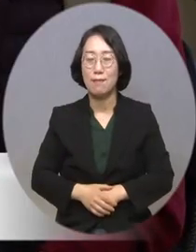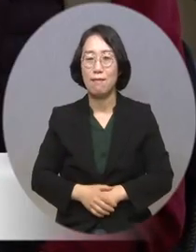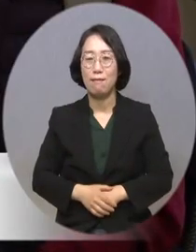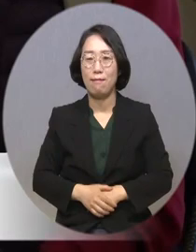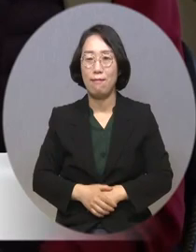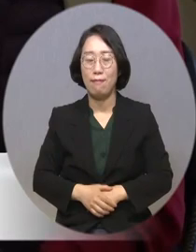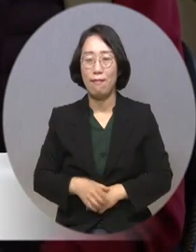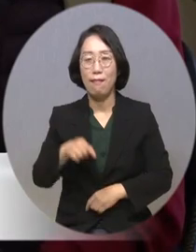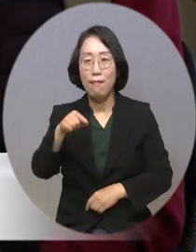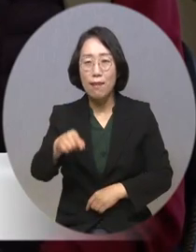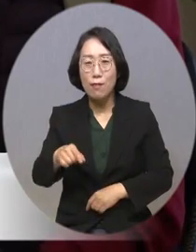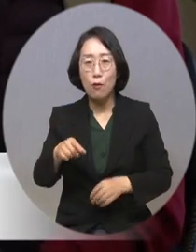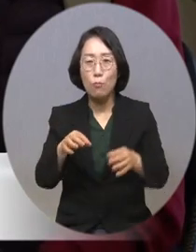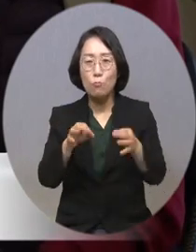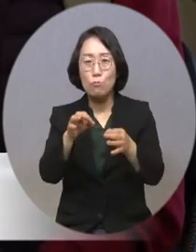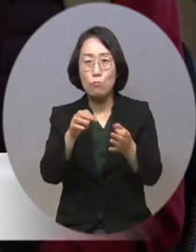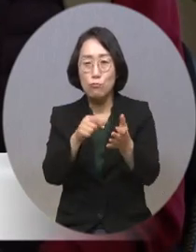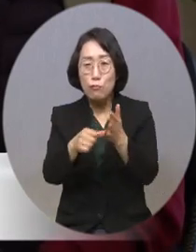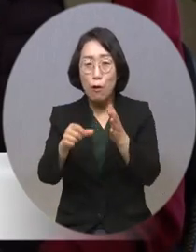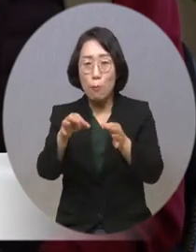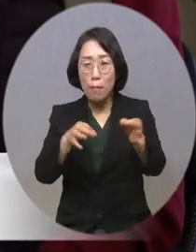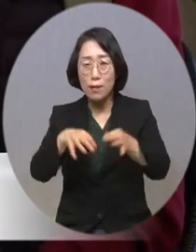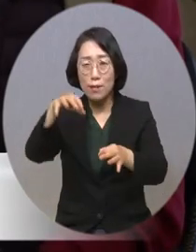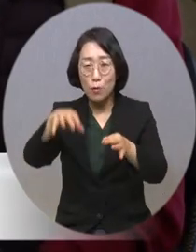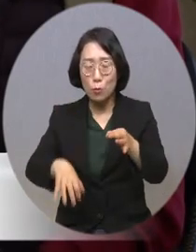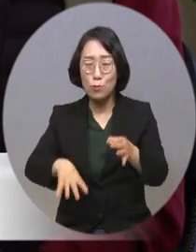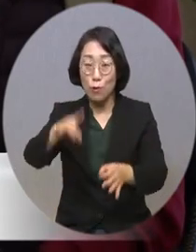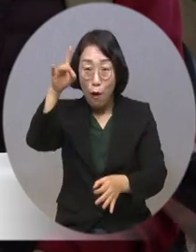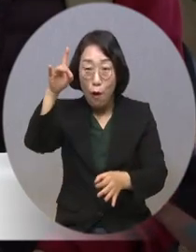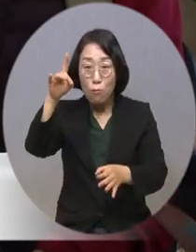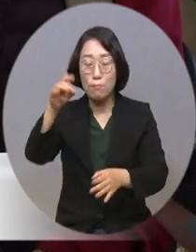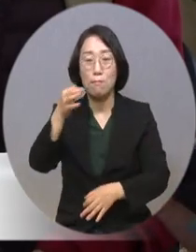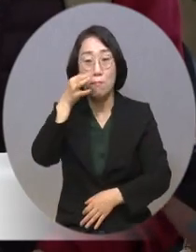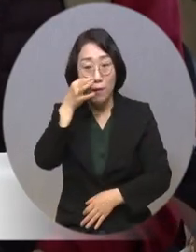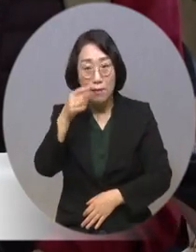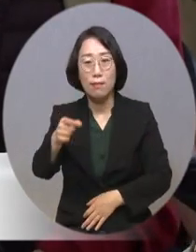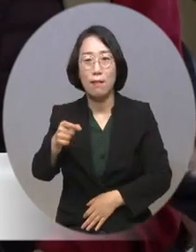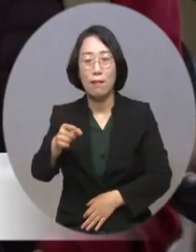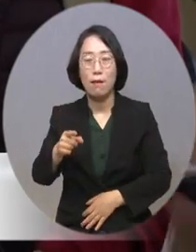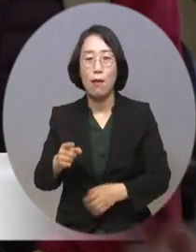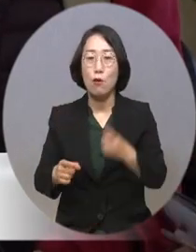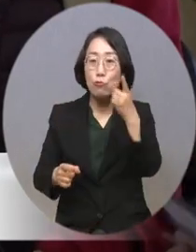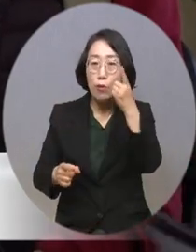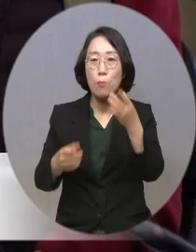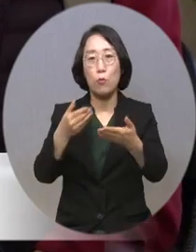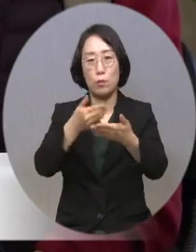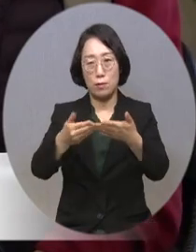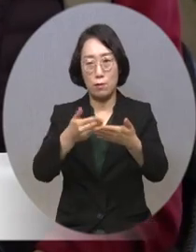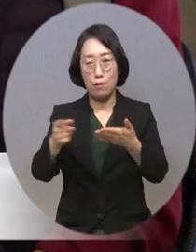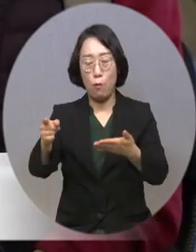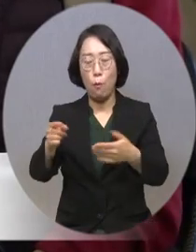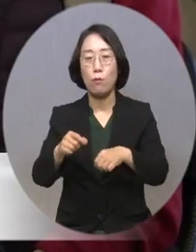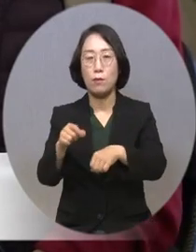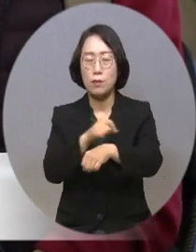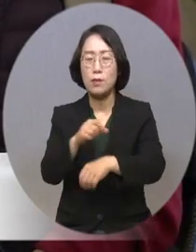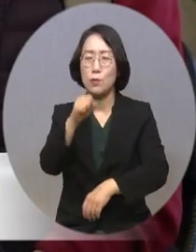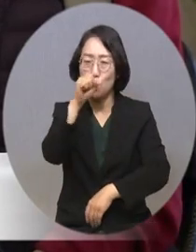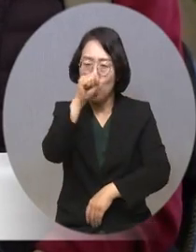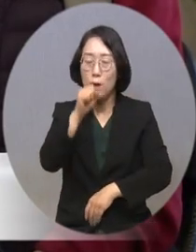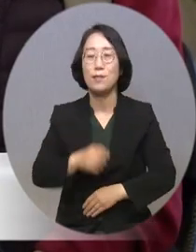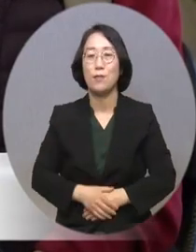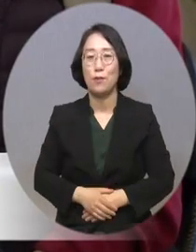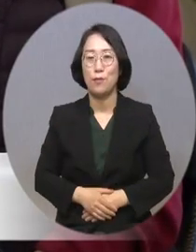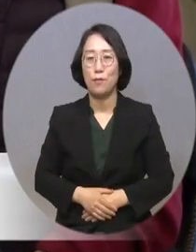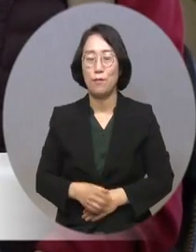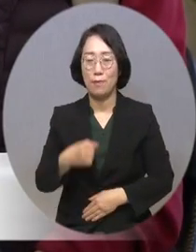이런 바자회는 처음인데 와서 보니 모바일로 그림 그리는 거 특히 너무 좋았어요.